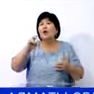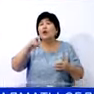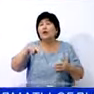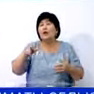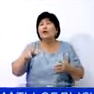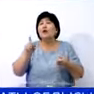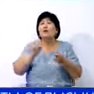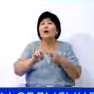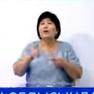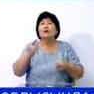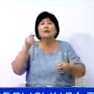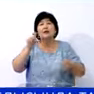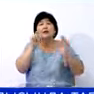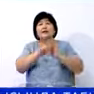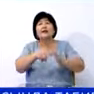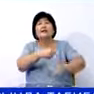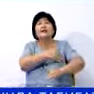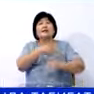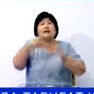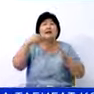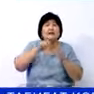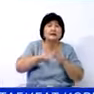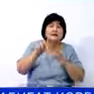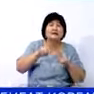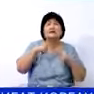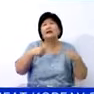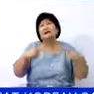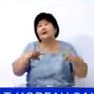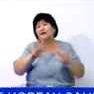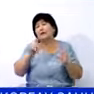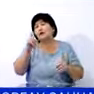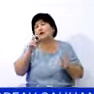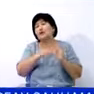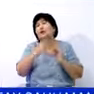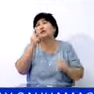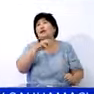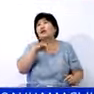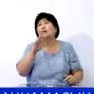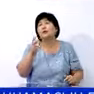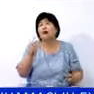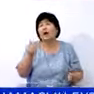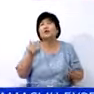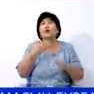байланыссыз термометр, санитайзерлермен қамтамасыз етуге жалпы 182 миллион біз қаржы бөліп отырмыз.